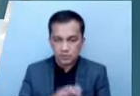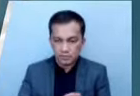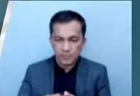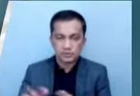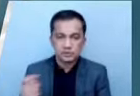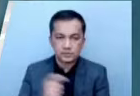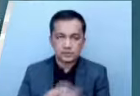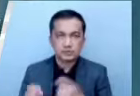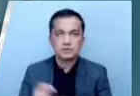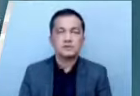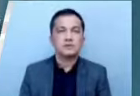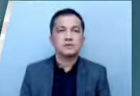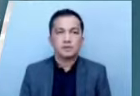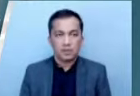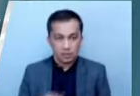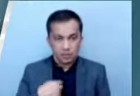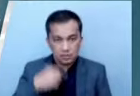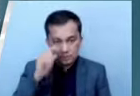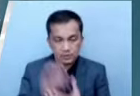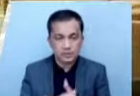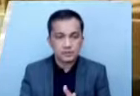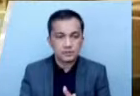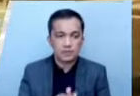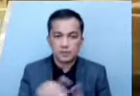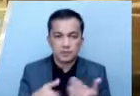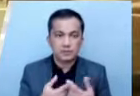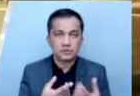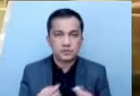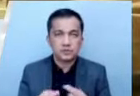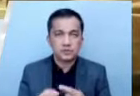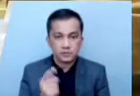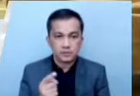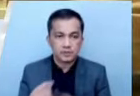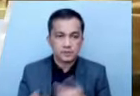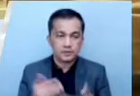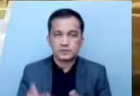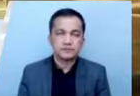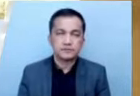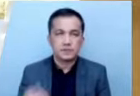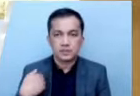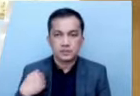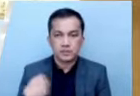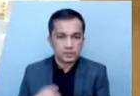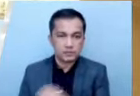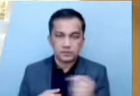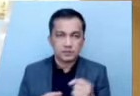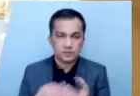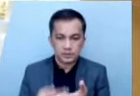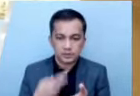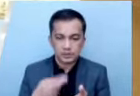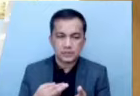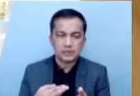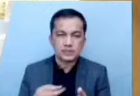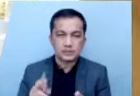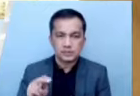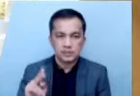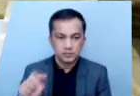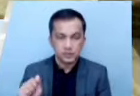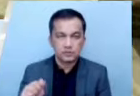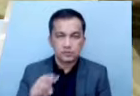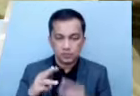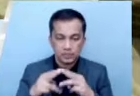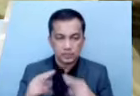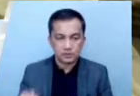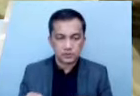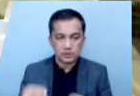believe everything is done in due process. Pero hindi pa nila kinukuha ang biniling bigas sa NFA warehouse. Pag-aaralan ng